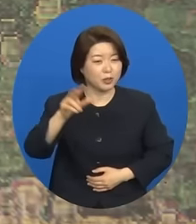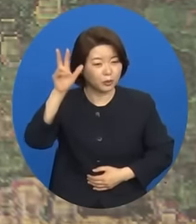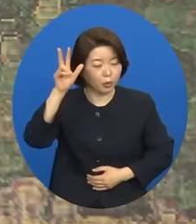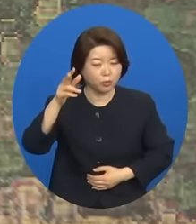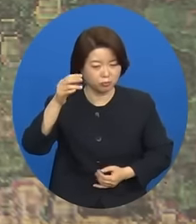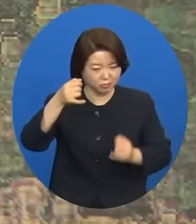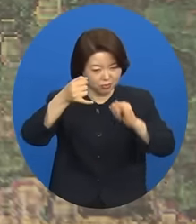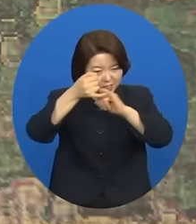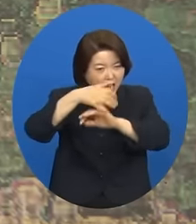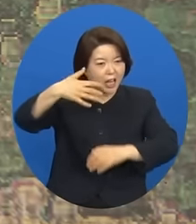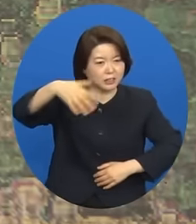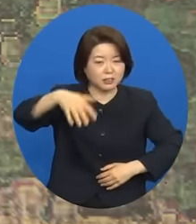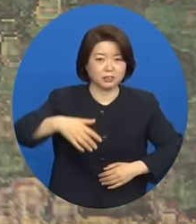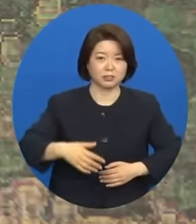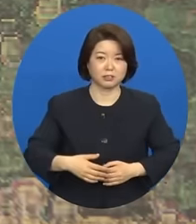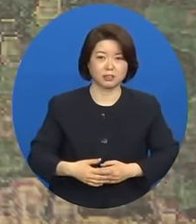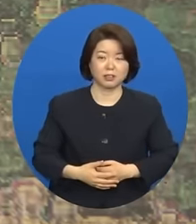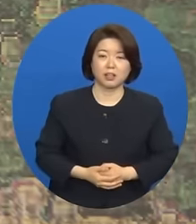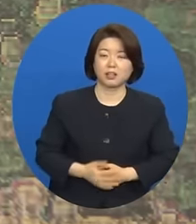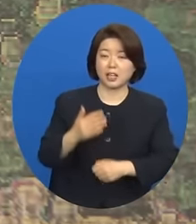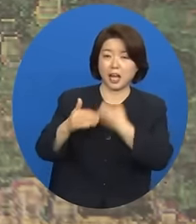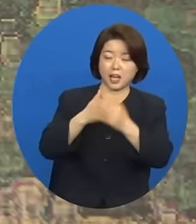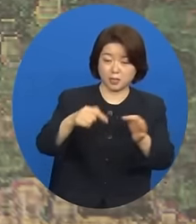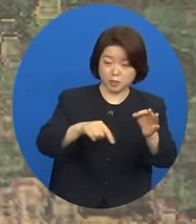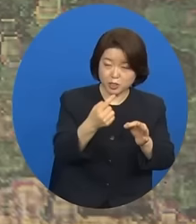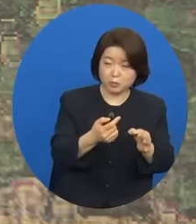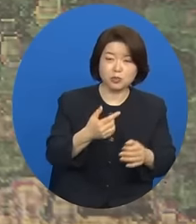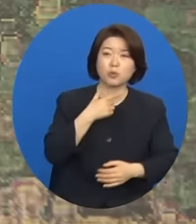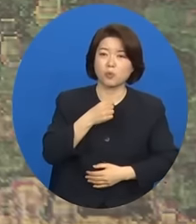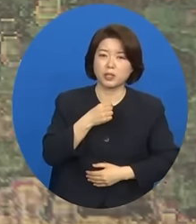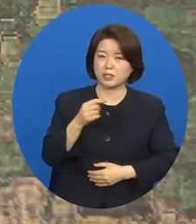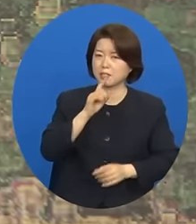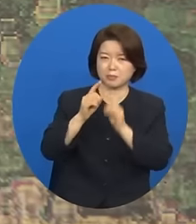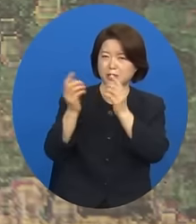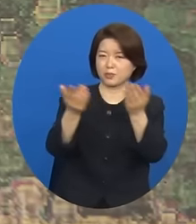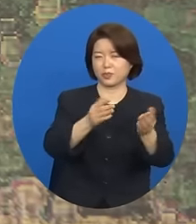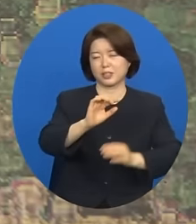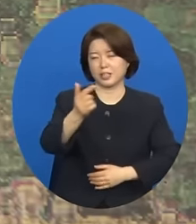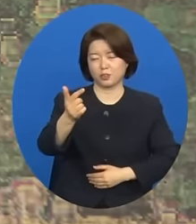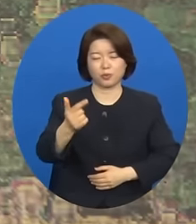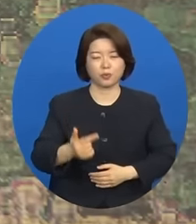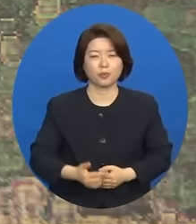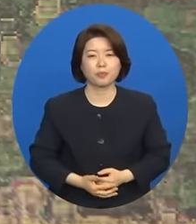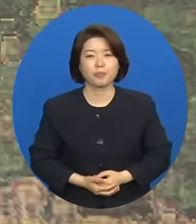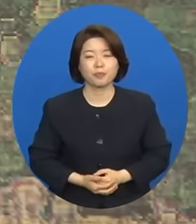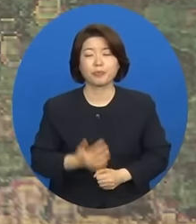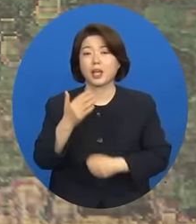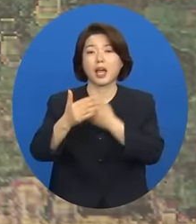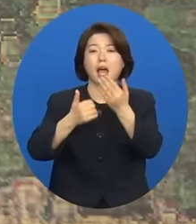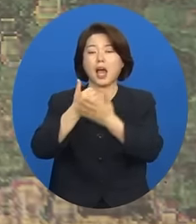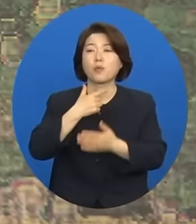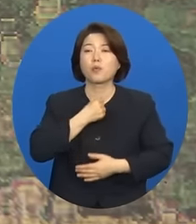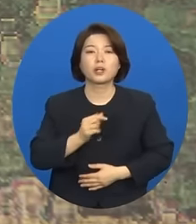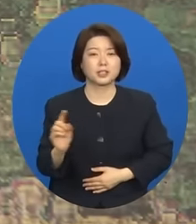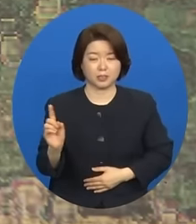지켰어. 근데 하나님이 뭐 11조를 원해서 이렇게 말씀하셨겠습니까? 하나님 원하신 건